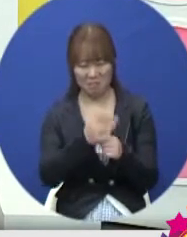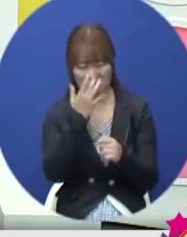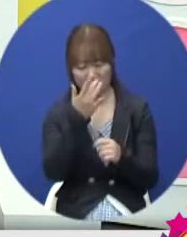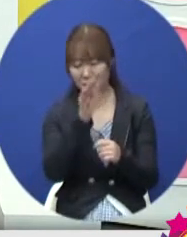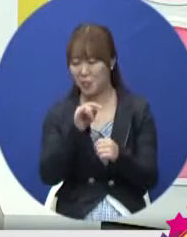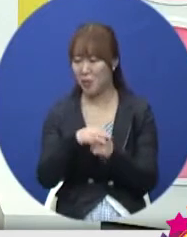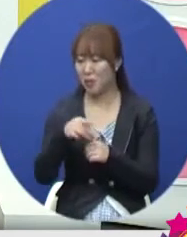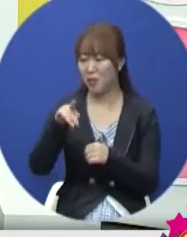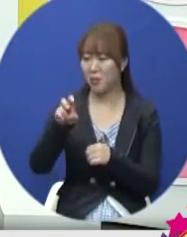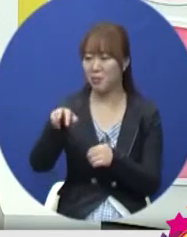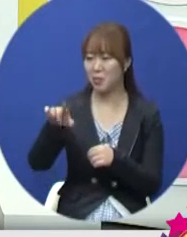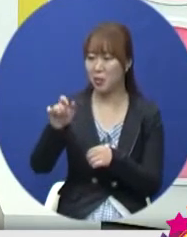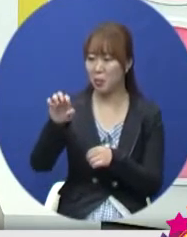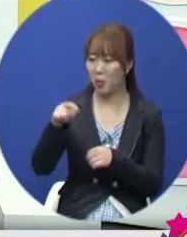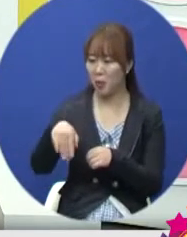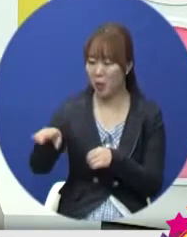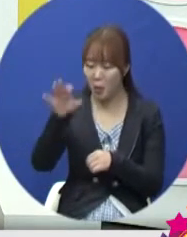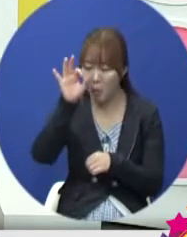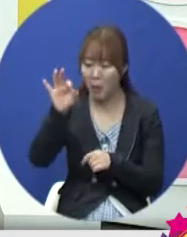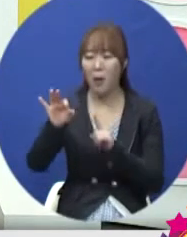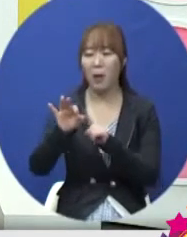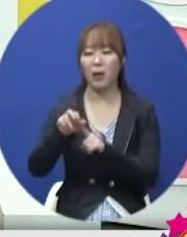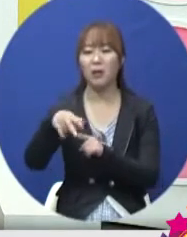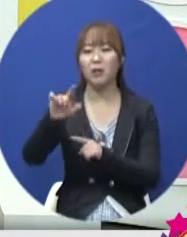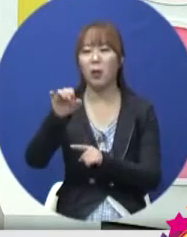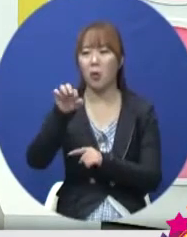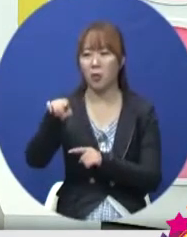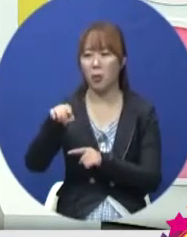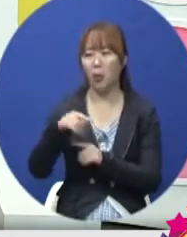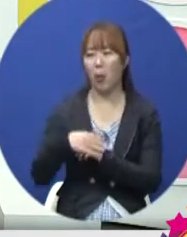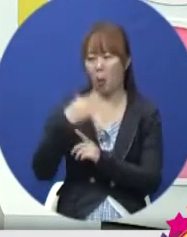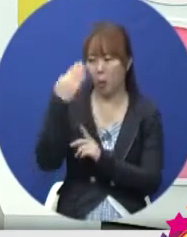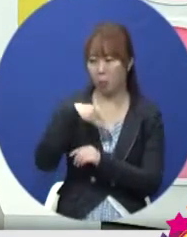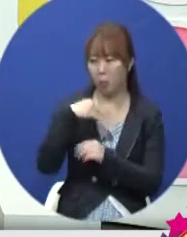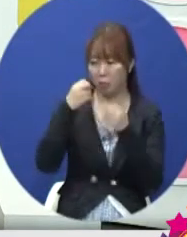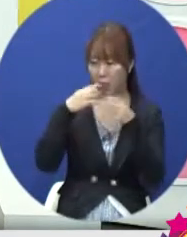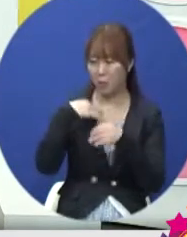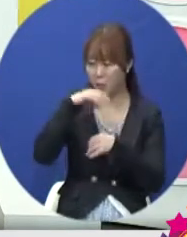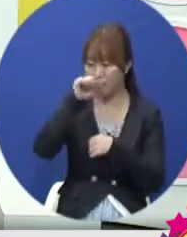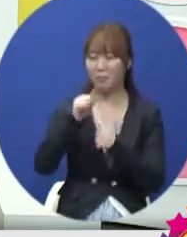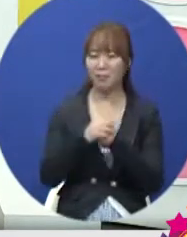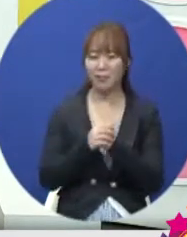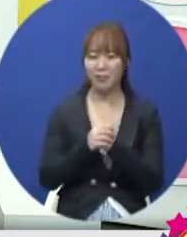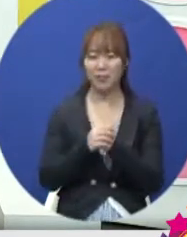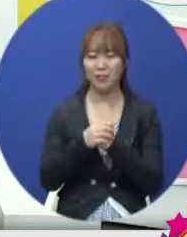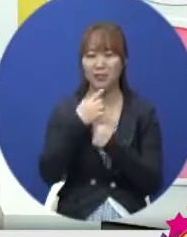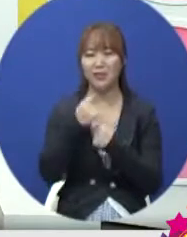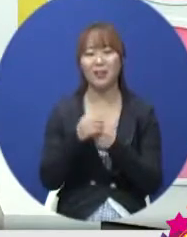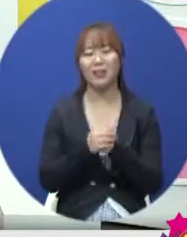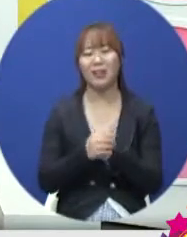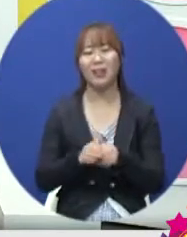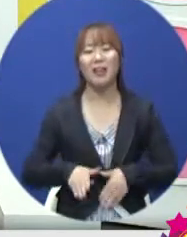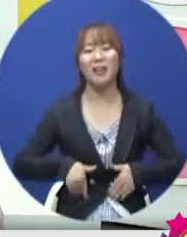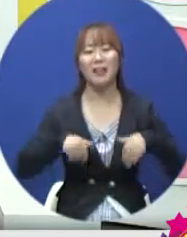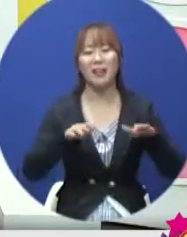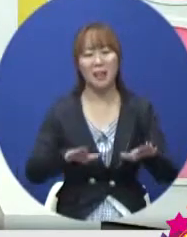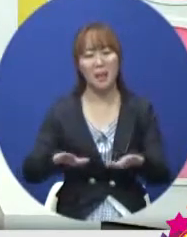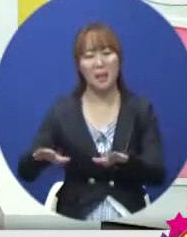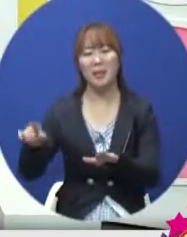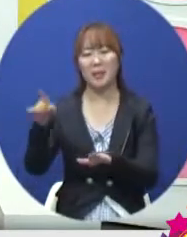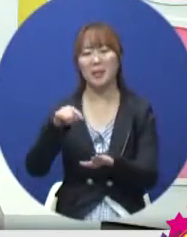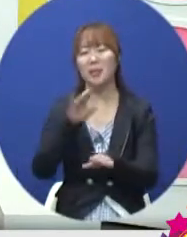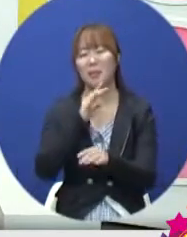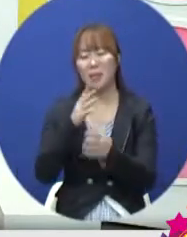이거 삼천포 아. 그쪽을 남해 쪽으로는 전어도 싱싱하고 좋더라고요. 거기에 그렇죠. 남해 네. 쪽이 좀